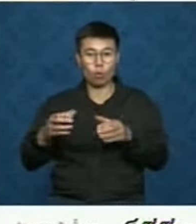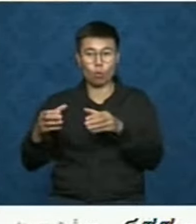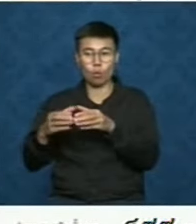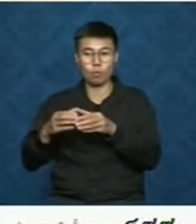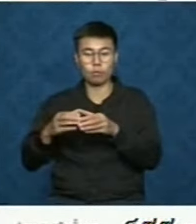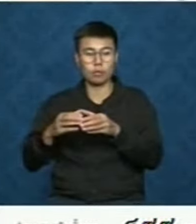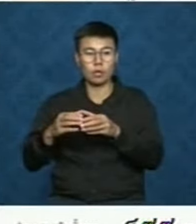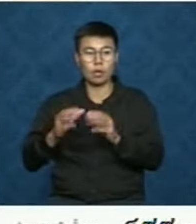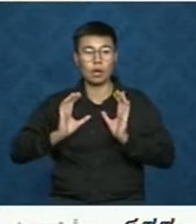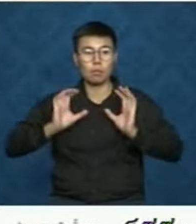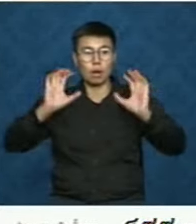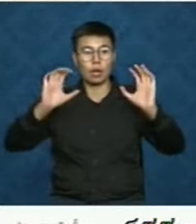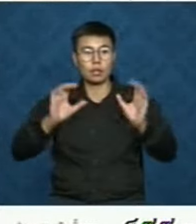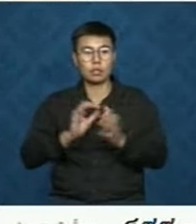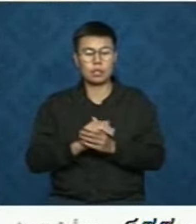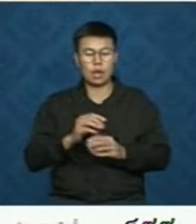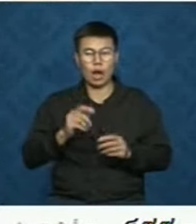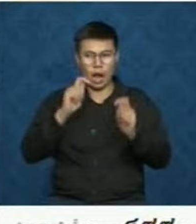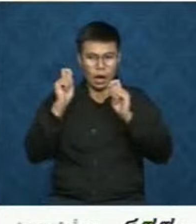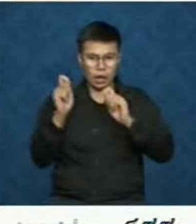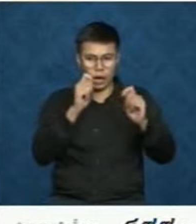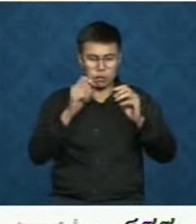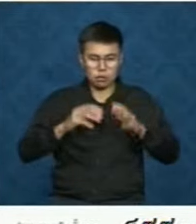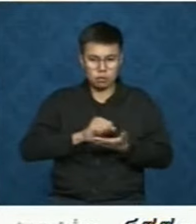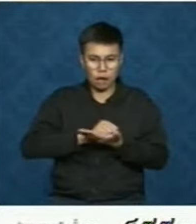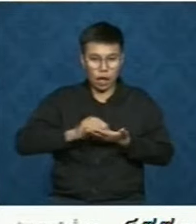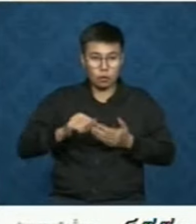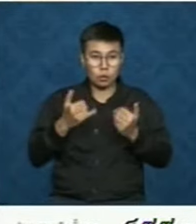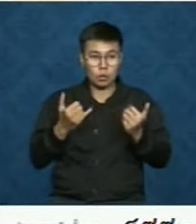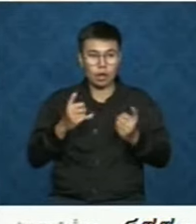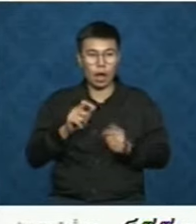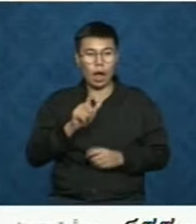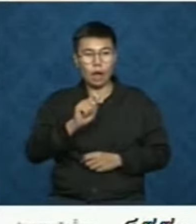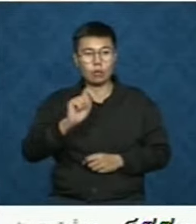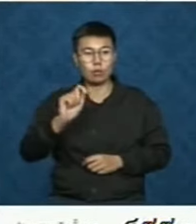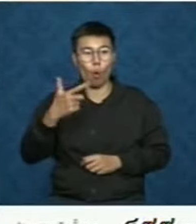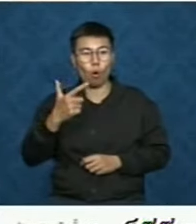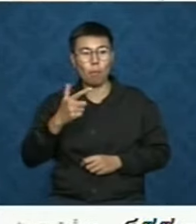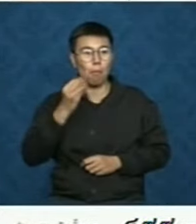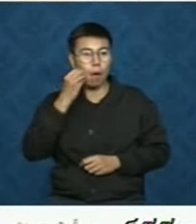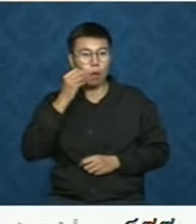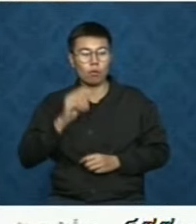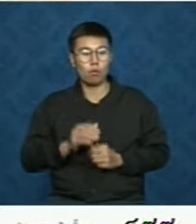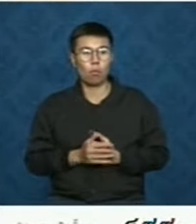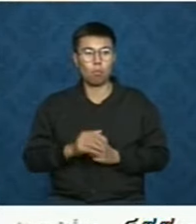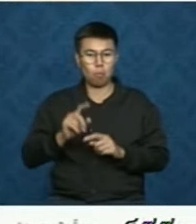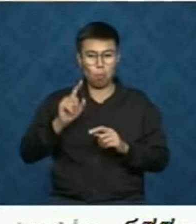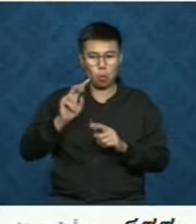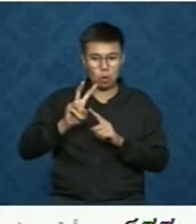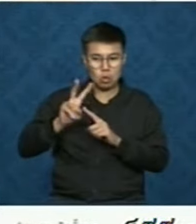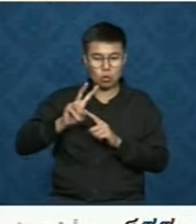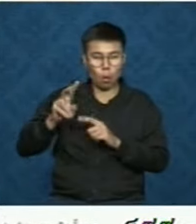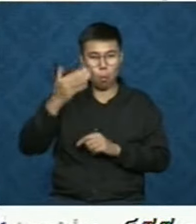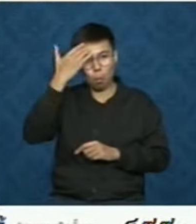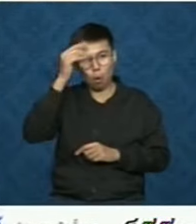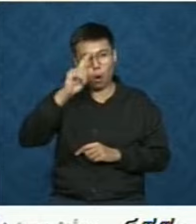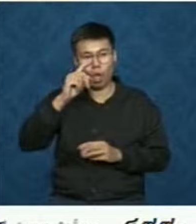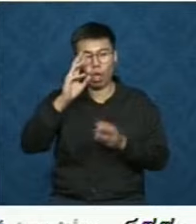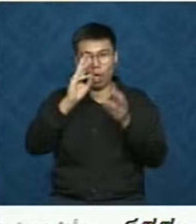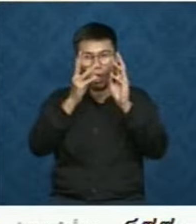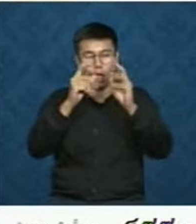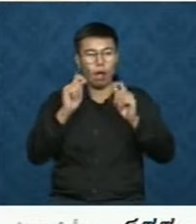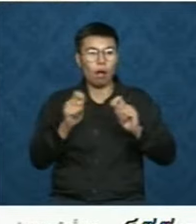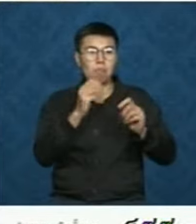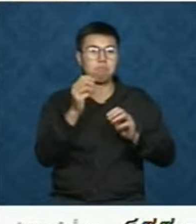ขอเถอะครับเรื่องอากาศสะอาดจำเป็นวันนี้อ่างทองขึ้นอันดับ 2นะครับบ้านผมเมื่อวานก็อันดับ 1แต่ว่าอย่างนี้ครับท่านประธานครับเมื่อดูราย